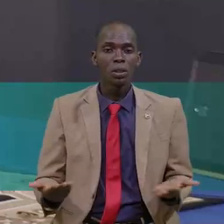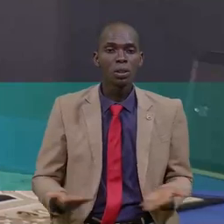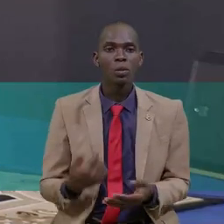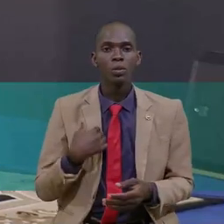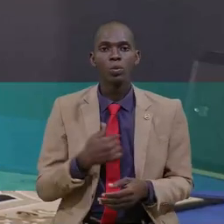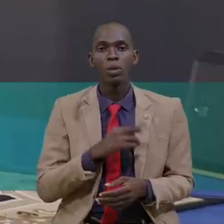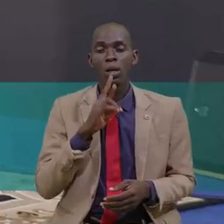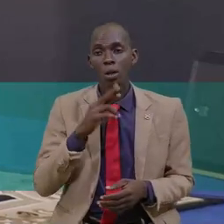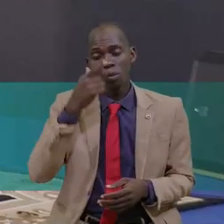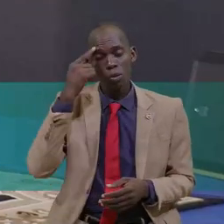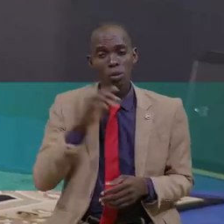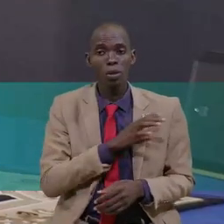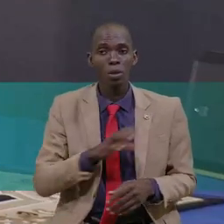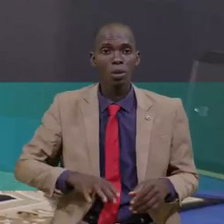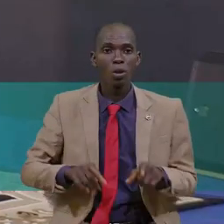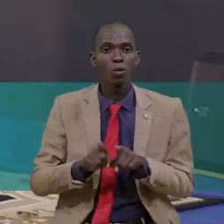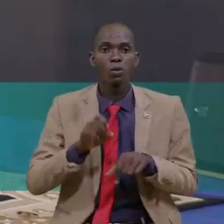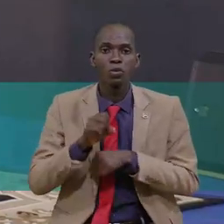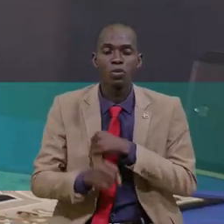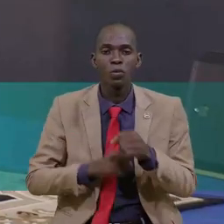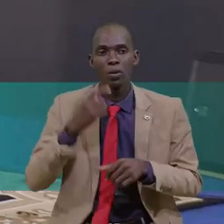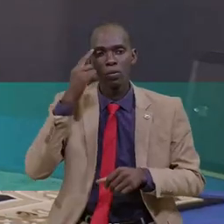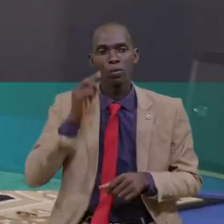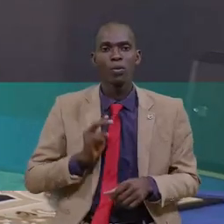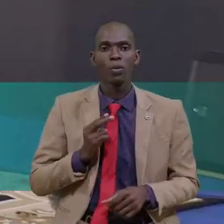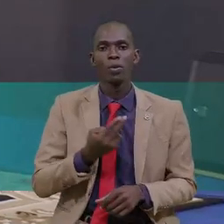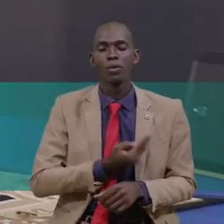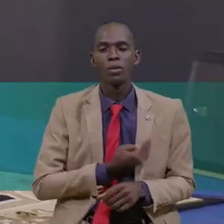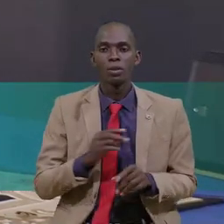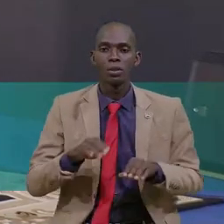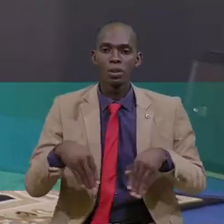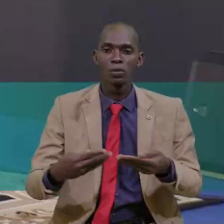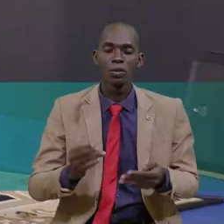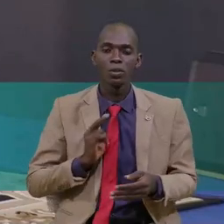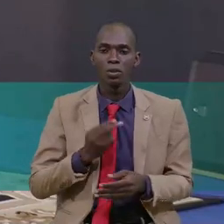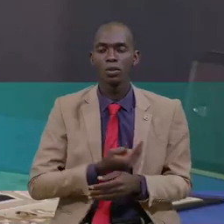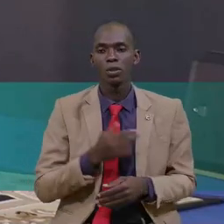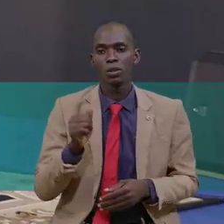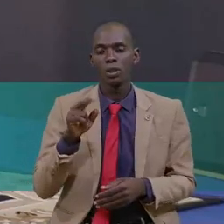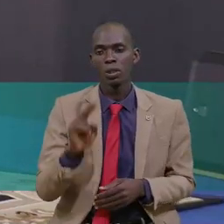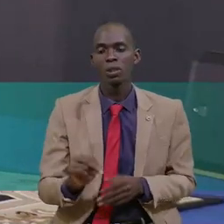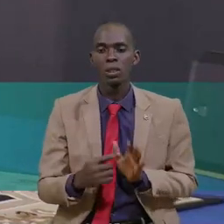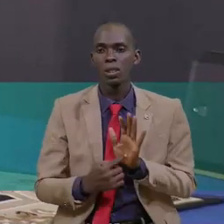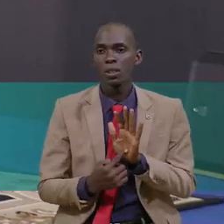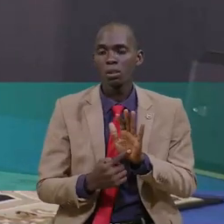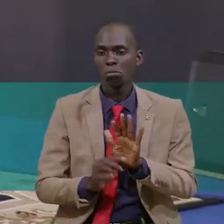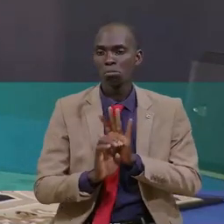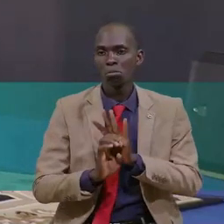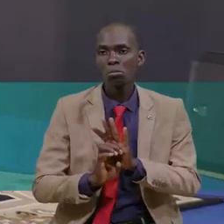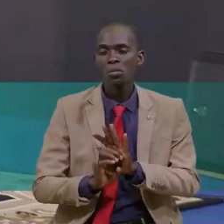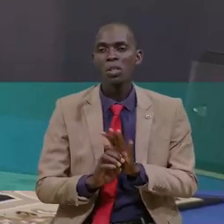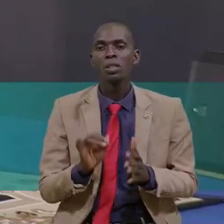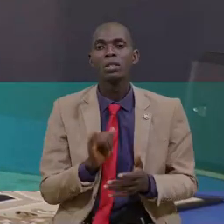être, parce que Christ a souffert pour nous. Nous vous laissons un exemple, nous laissons